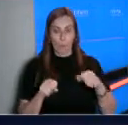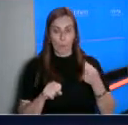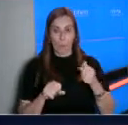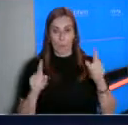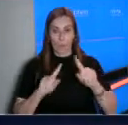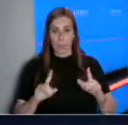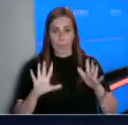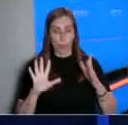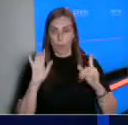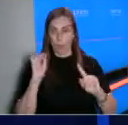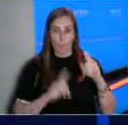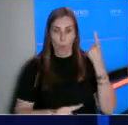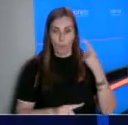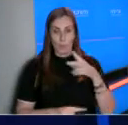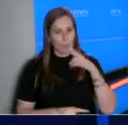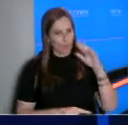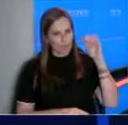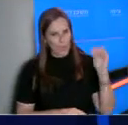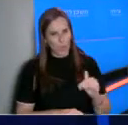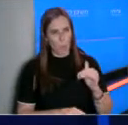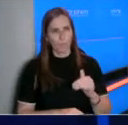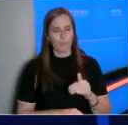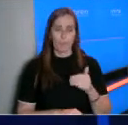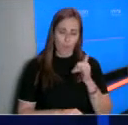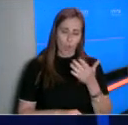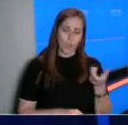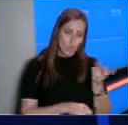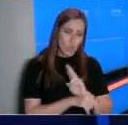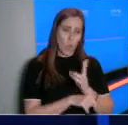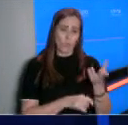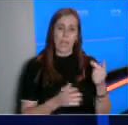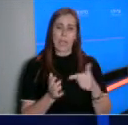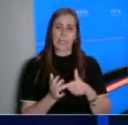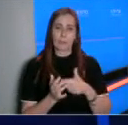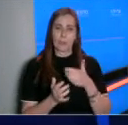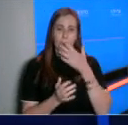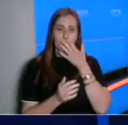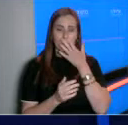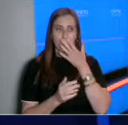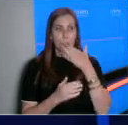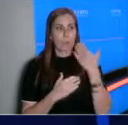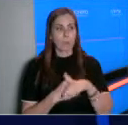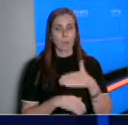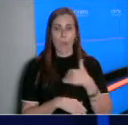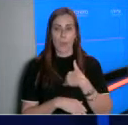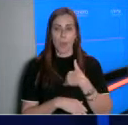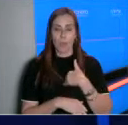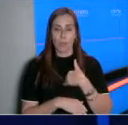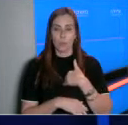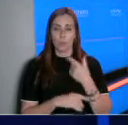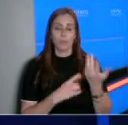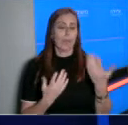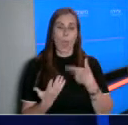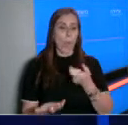מחירי הגז מאוד מאוד מאוד גבוהים. הבטיחו לנו שירדו דרך אגב. נכון, אז הסיבה היא שבסופו של דבר, אנחנו הציבור